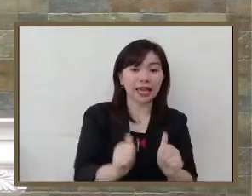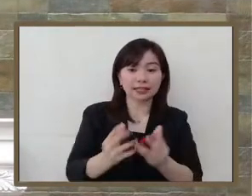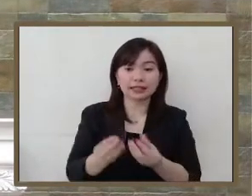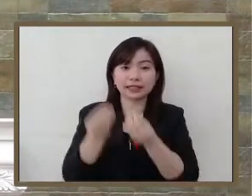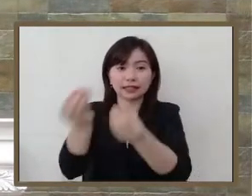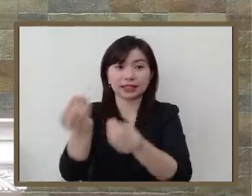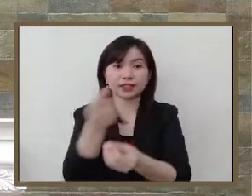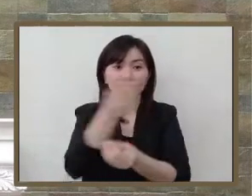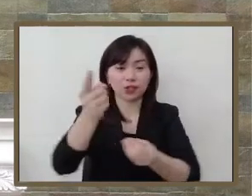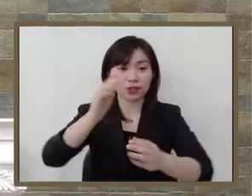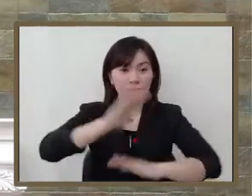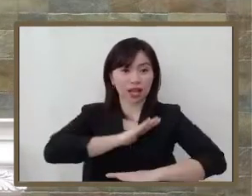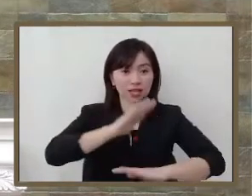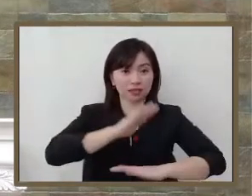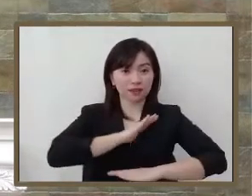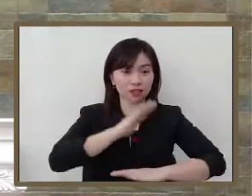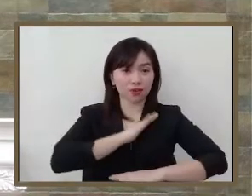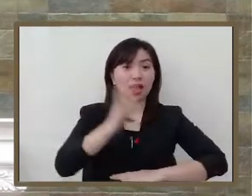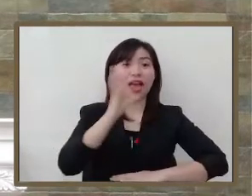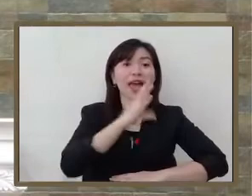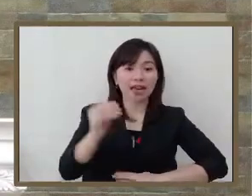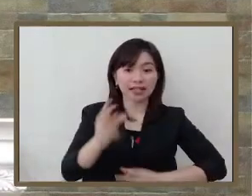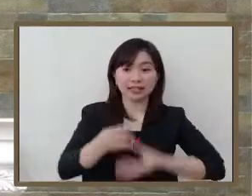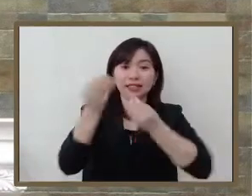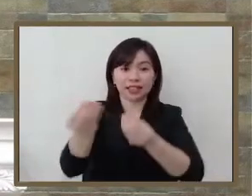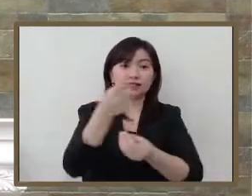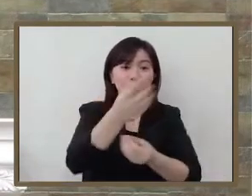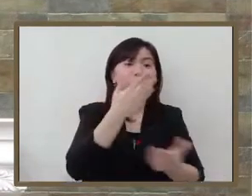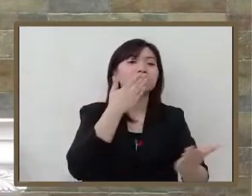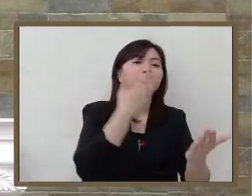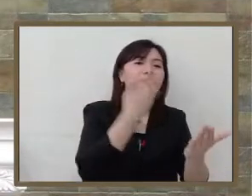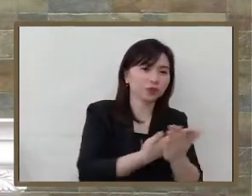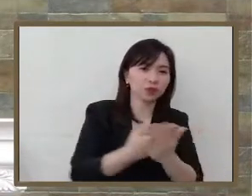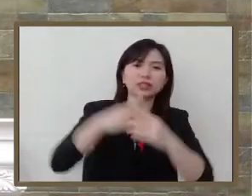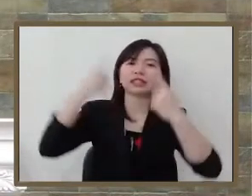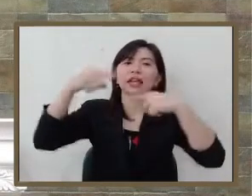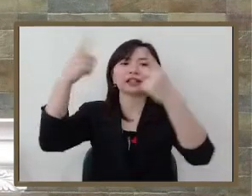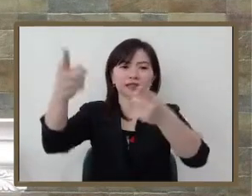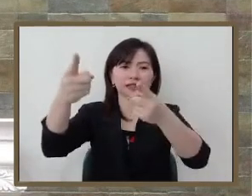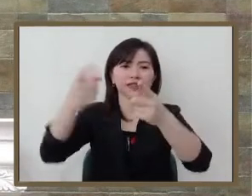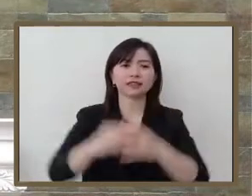of Joshua, it can give you a good success.